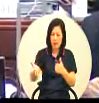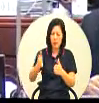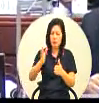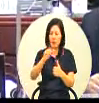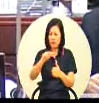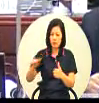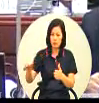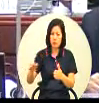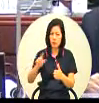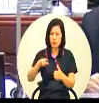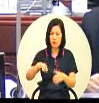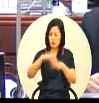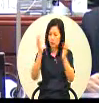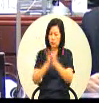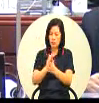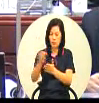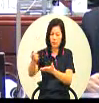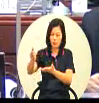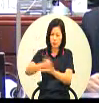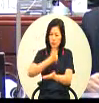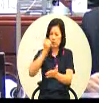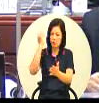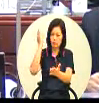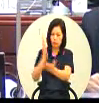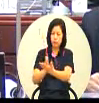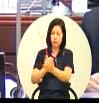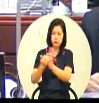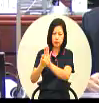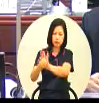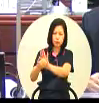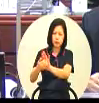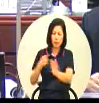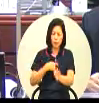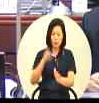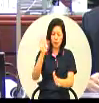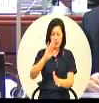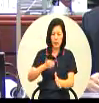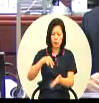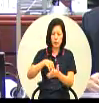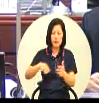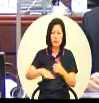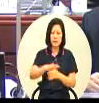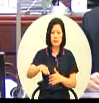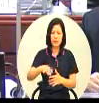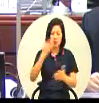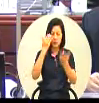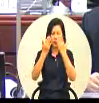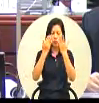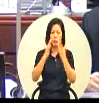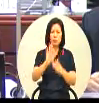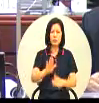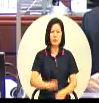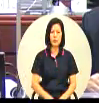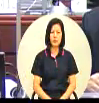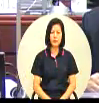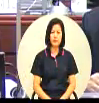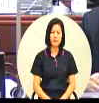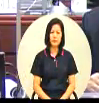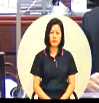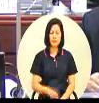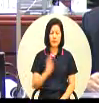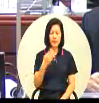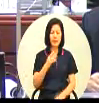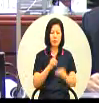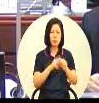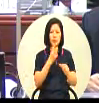都不可以进口台湾，我们的态度立场都非常清楚。 市长，可是现在